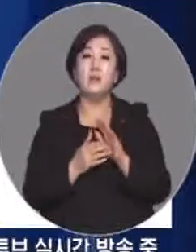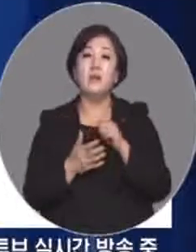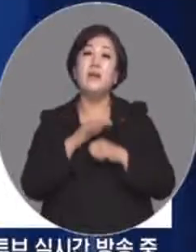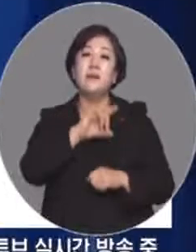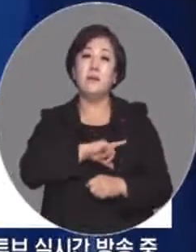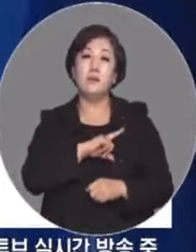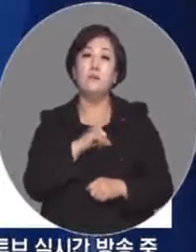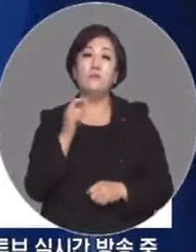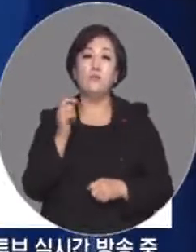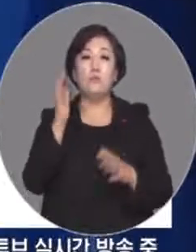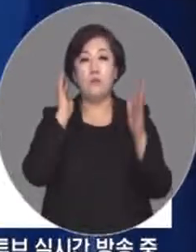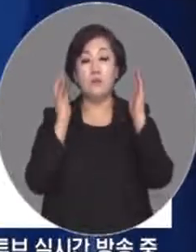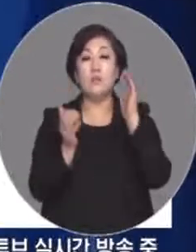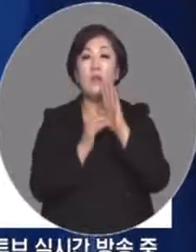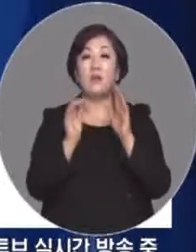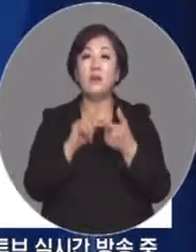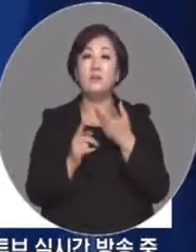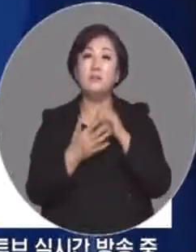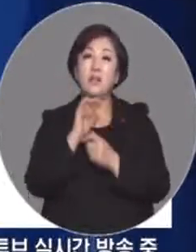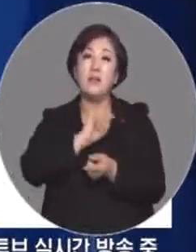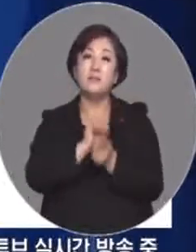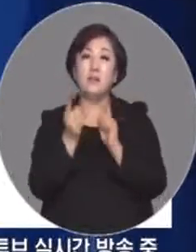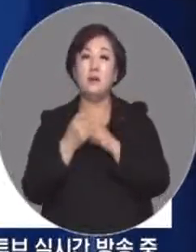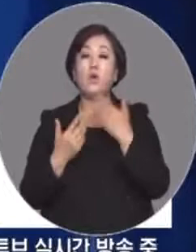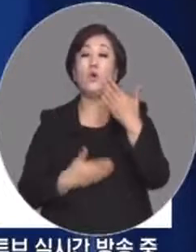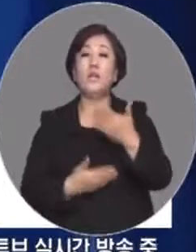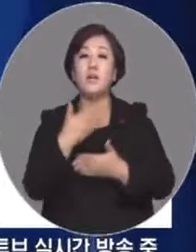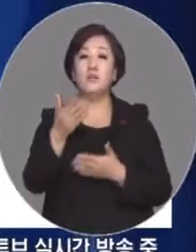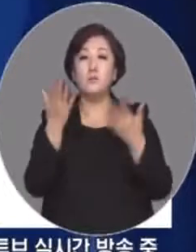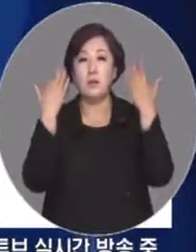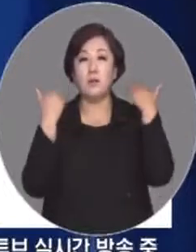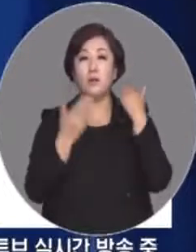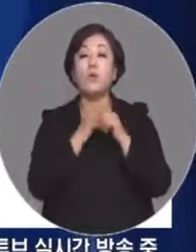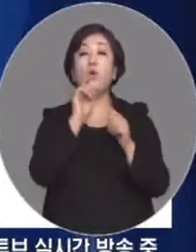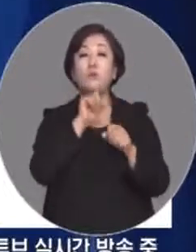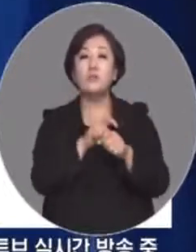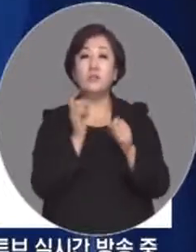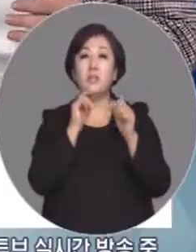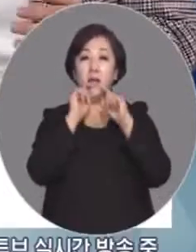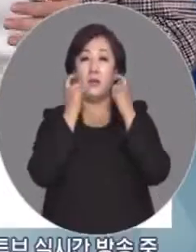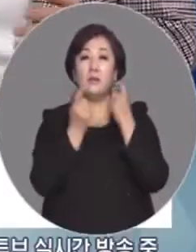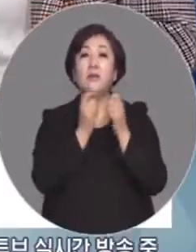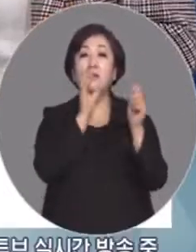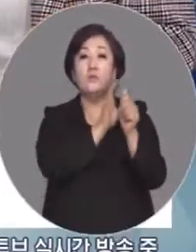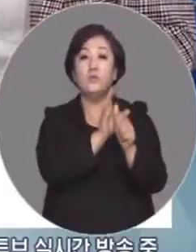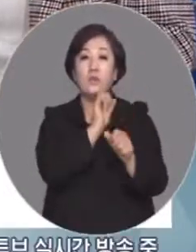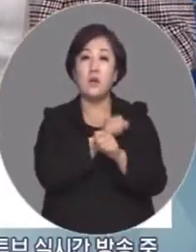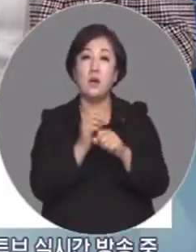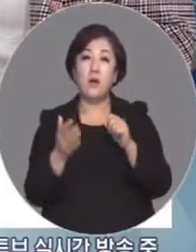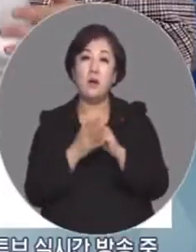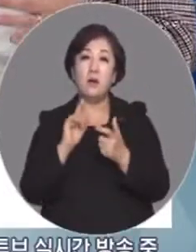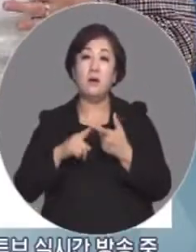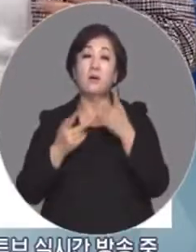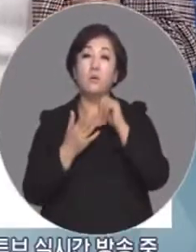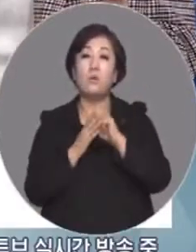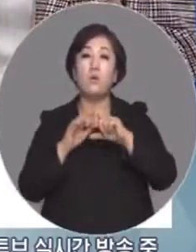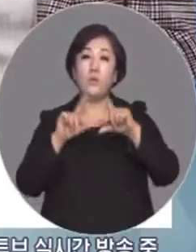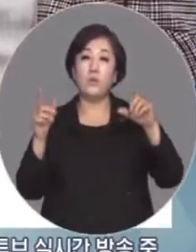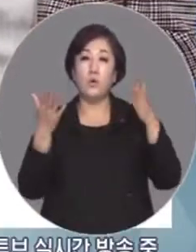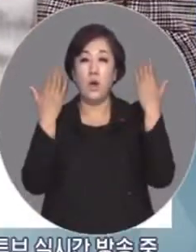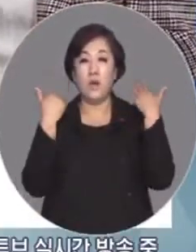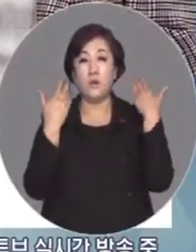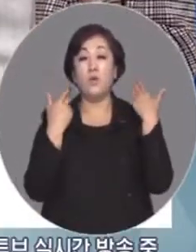조금 낯설 수 있는데요. 이 서로 나눔 학교는 학생들의 주체성을 굉장히 강조하는 학교입니다. 이 상북중 같은 경우에는 보통